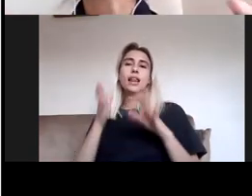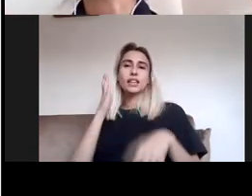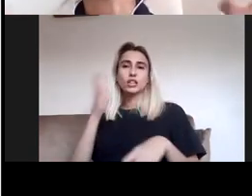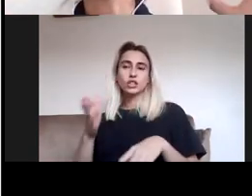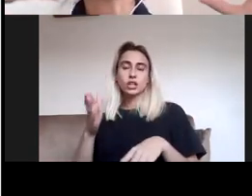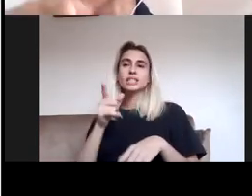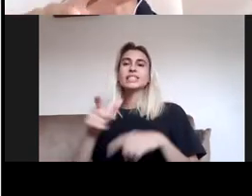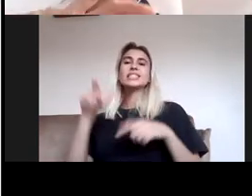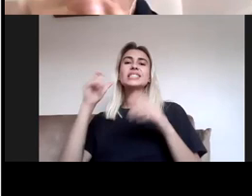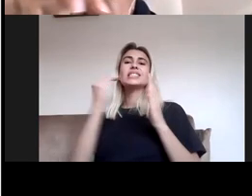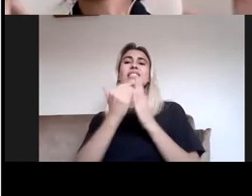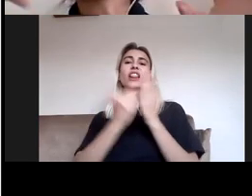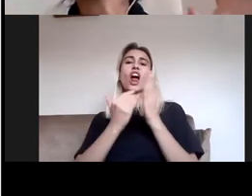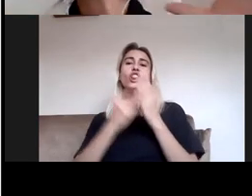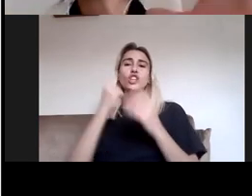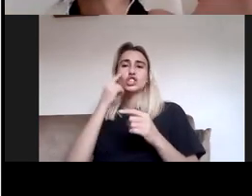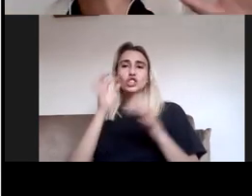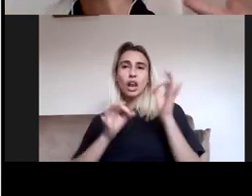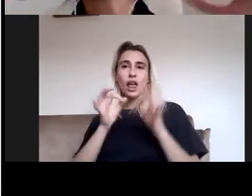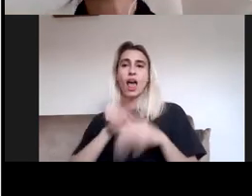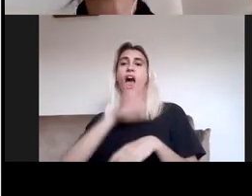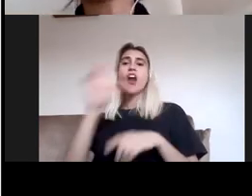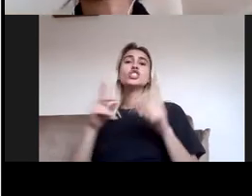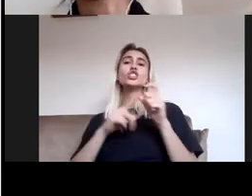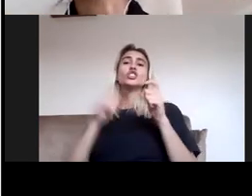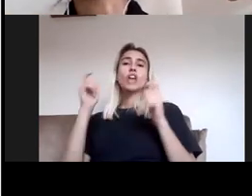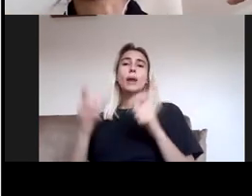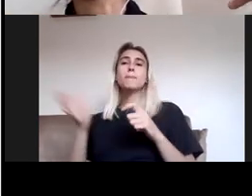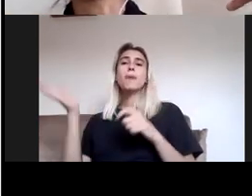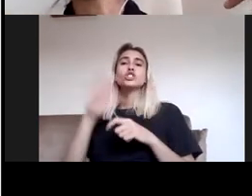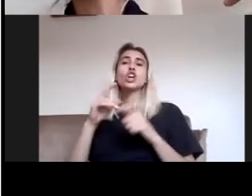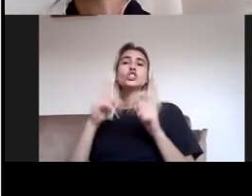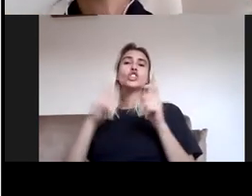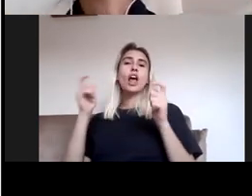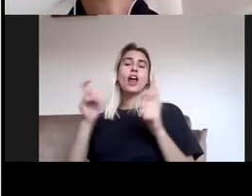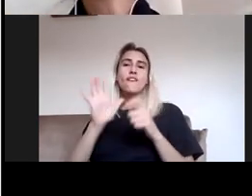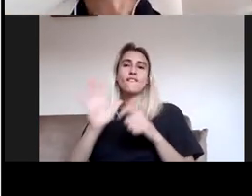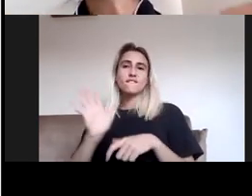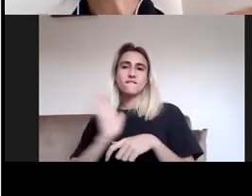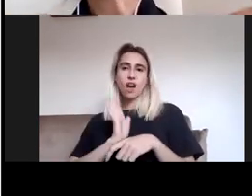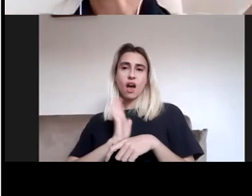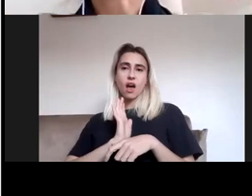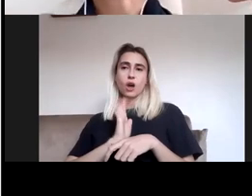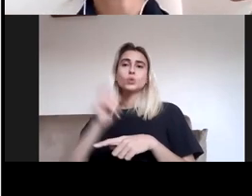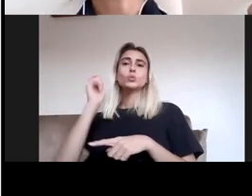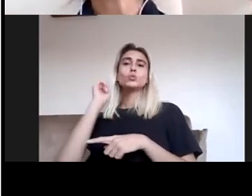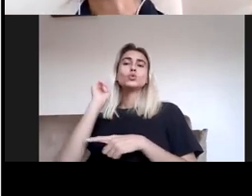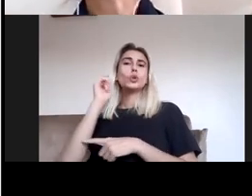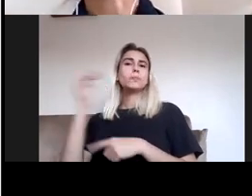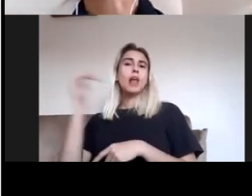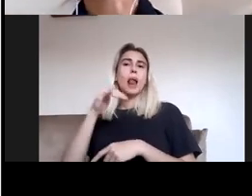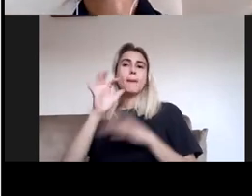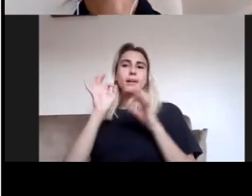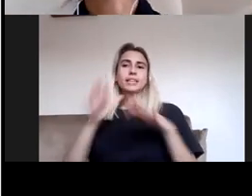terminallerin standartlarını inceleyeceksiniz. Her bir şehirdeki, şimdi başka şehirlerdeler mesela. Sunumlar gelmeye başladı.